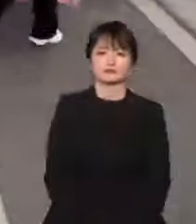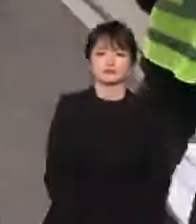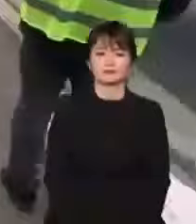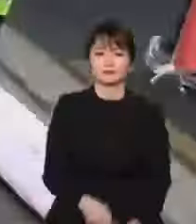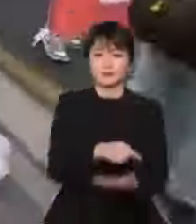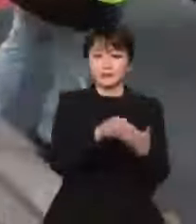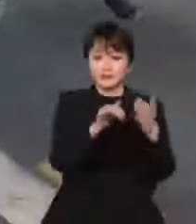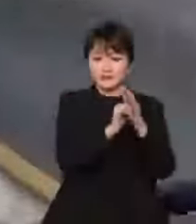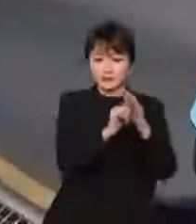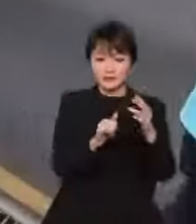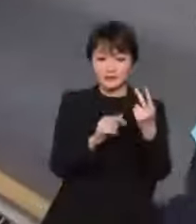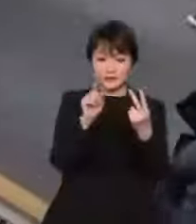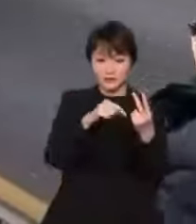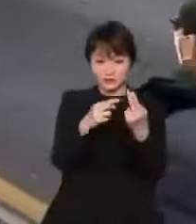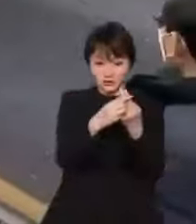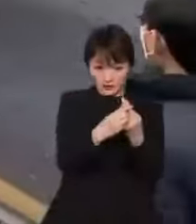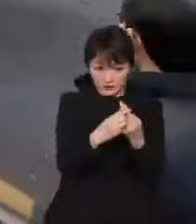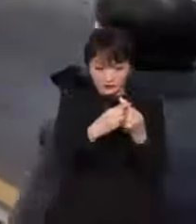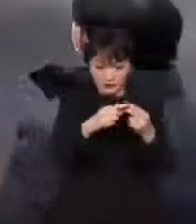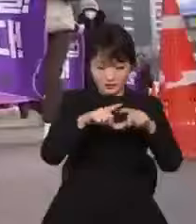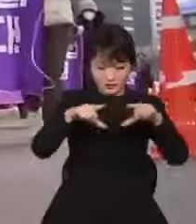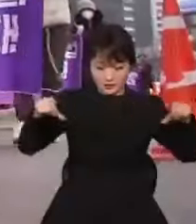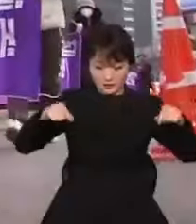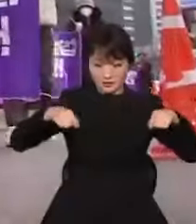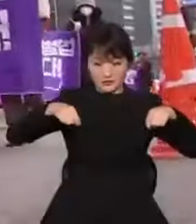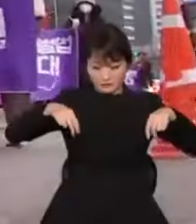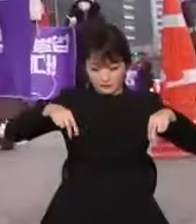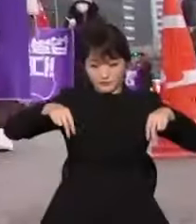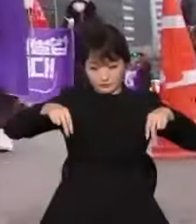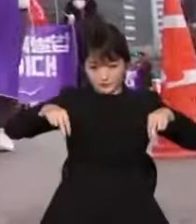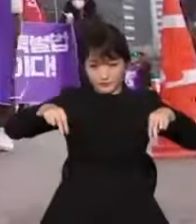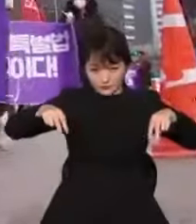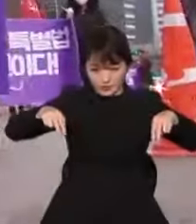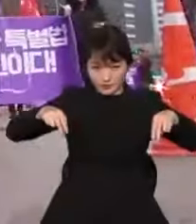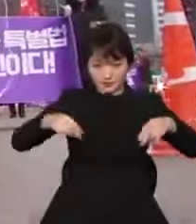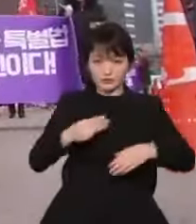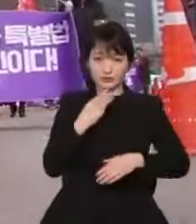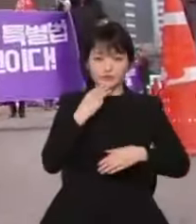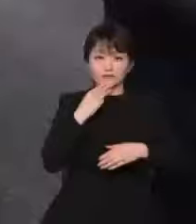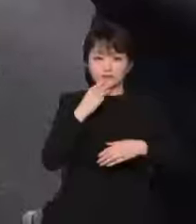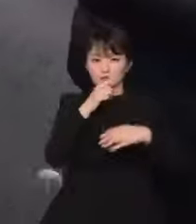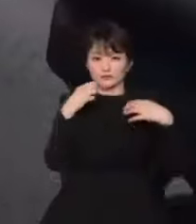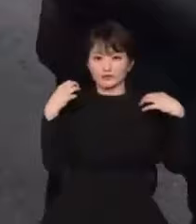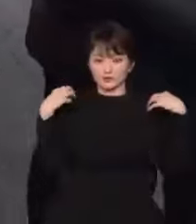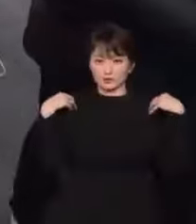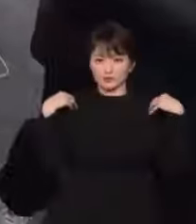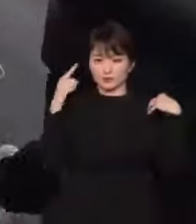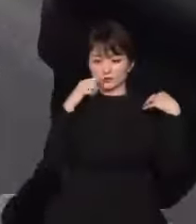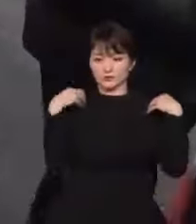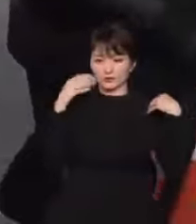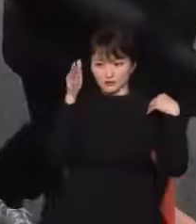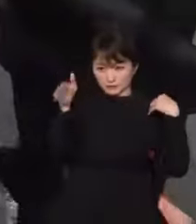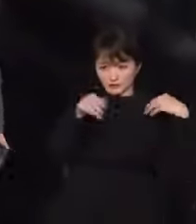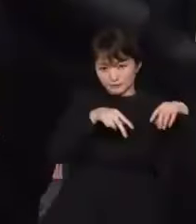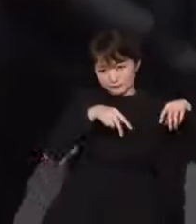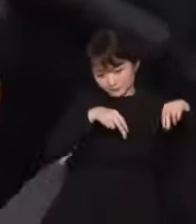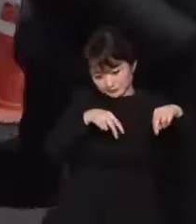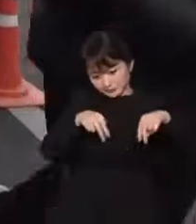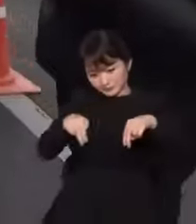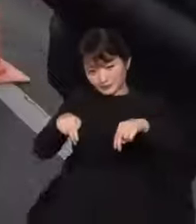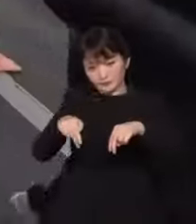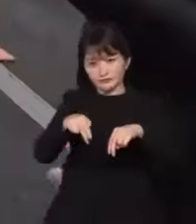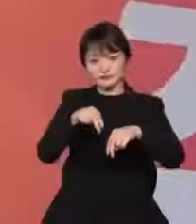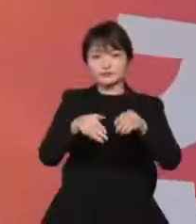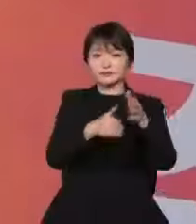유족들은 일조로 플랜카드를 들고 서울광장에서 정부 청사까지 행진했습니다 이태 대책회의는